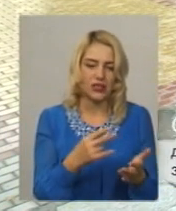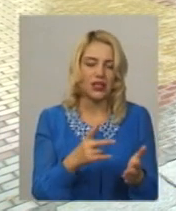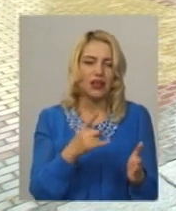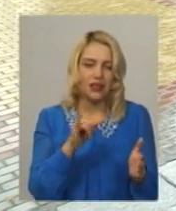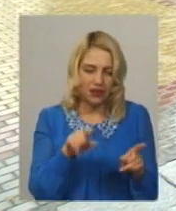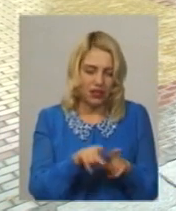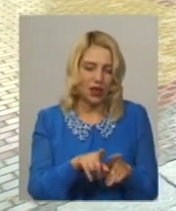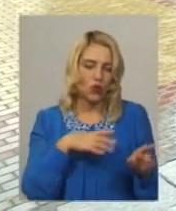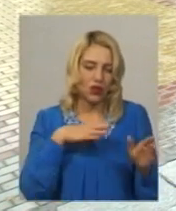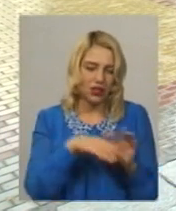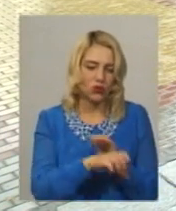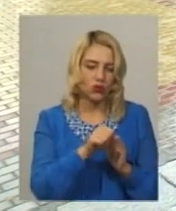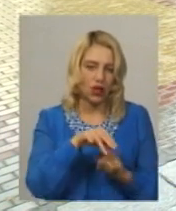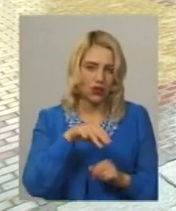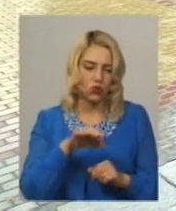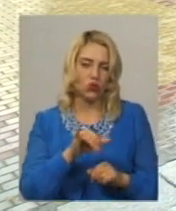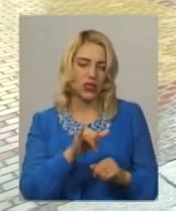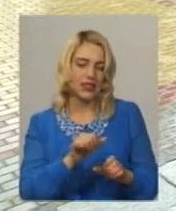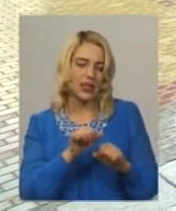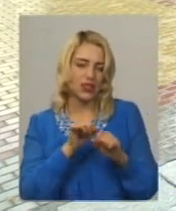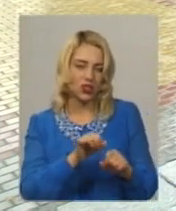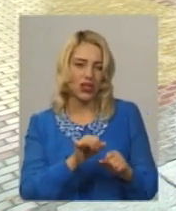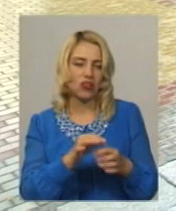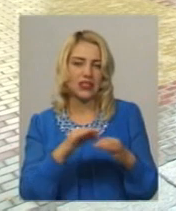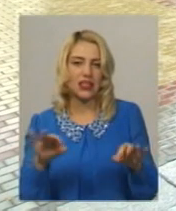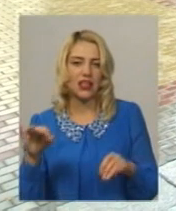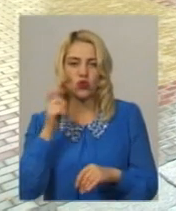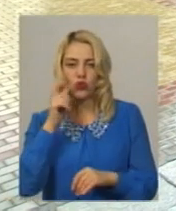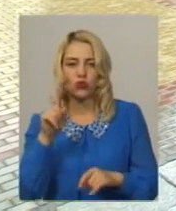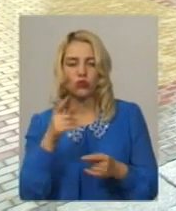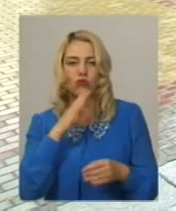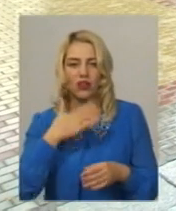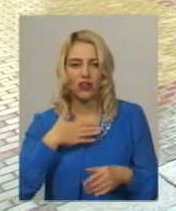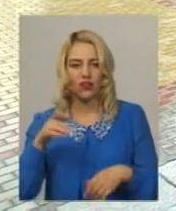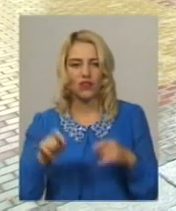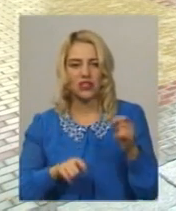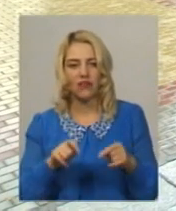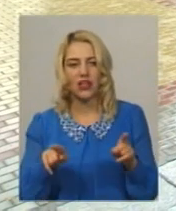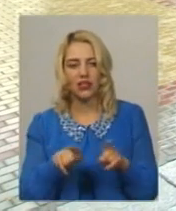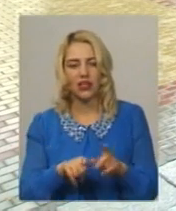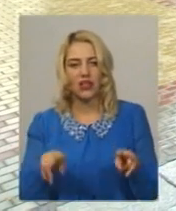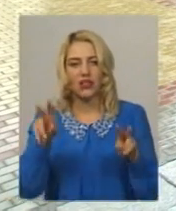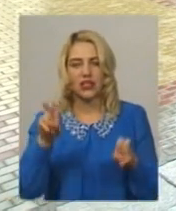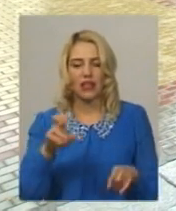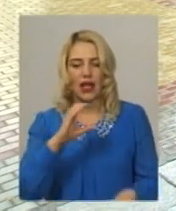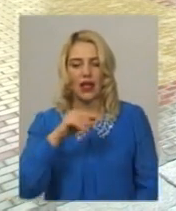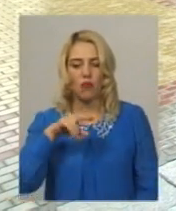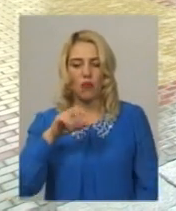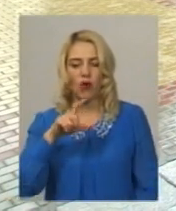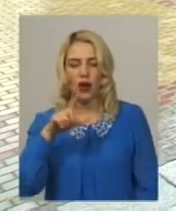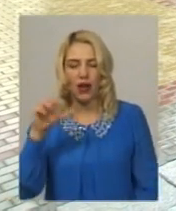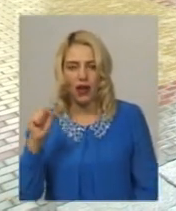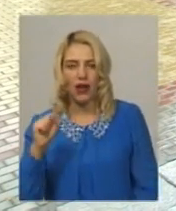АТО, і продовжують захищати незалежність України. Тому наш фестиваль так називається «Епоха героїв».